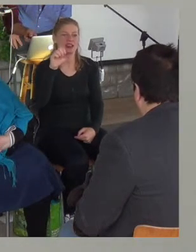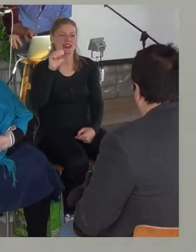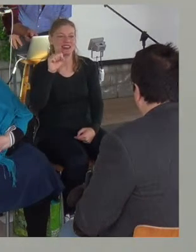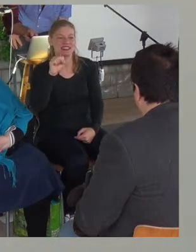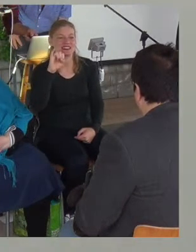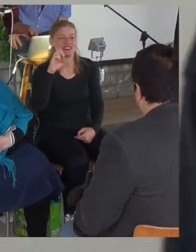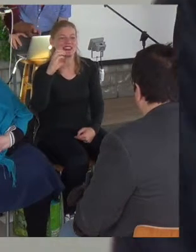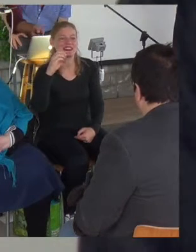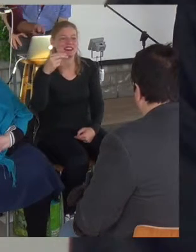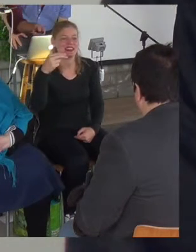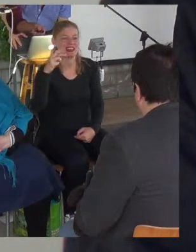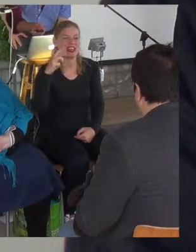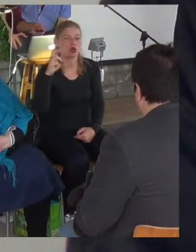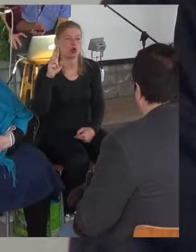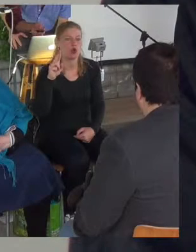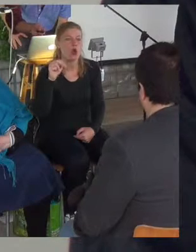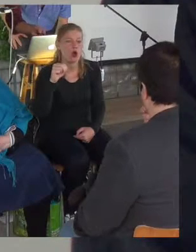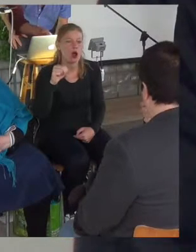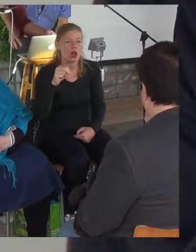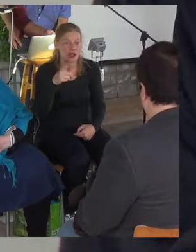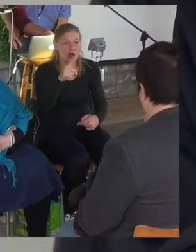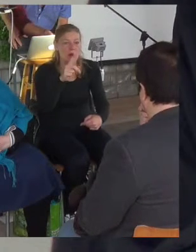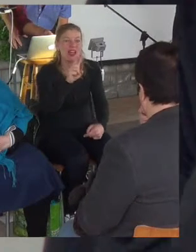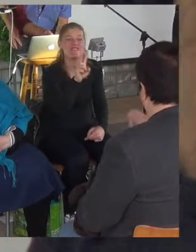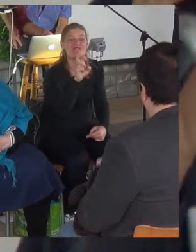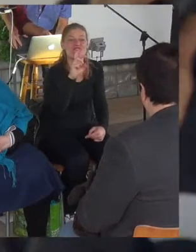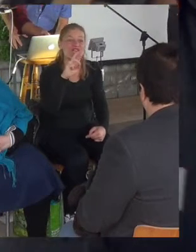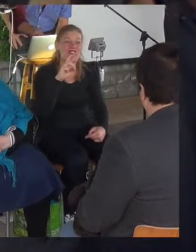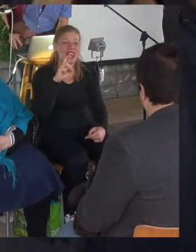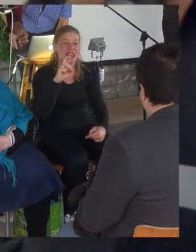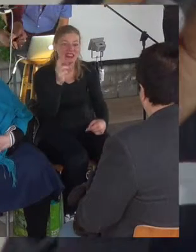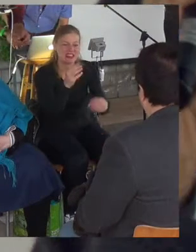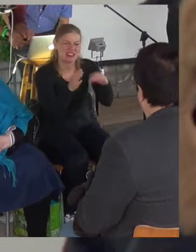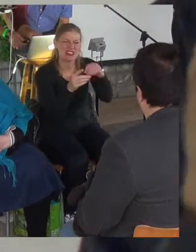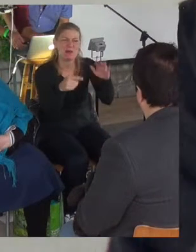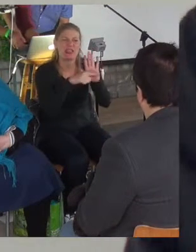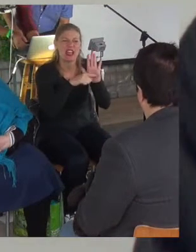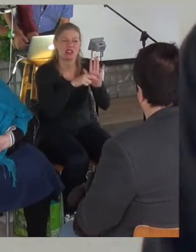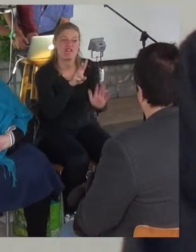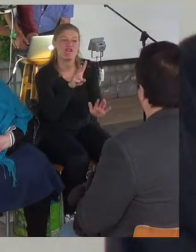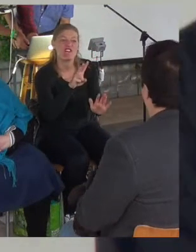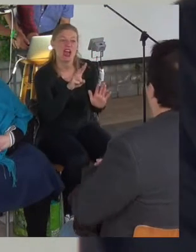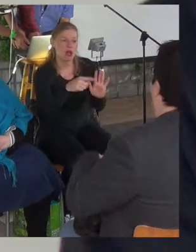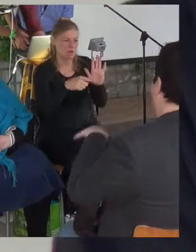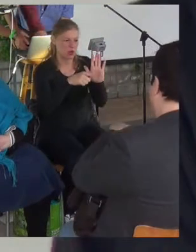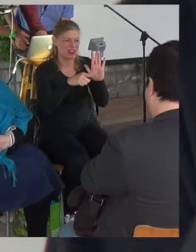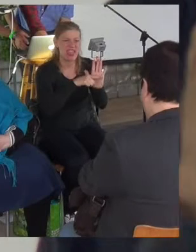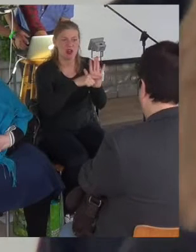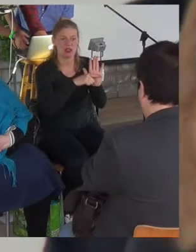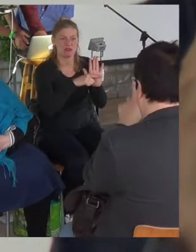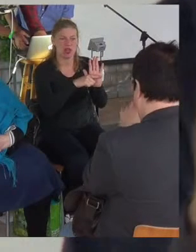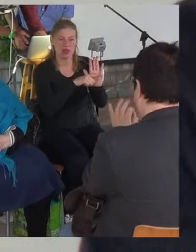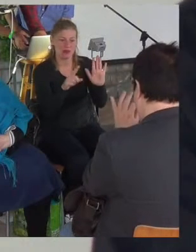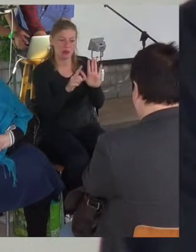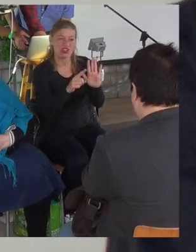Ver zerreißt alles. Also wir wollen nicht eine Versicherung, wir wollen eine Sicherung. Und in